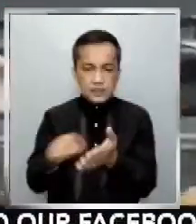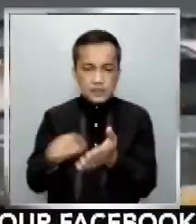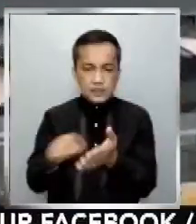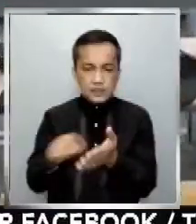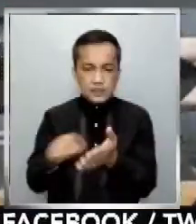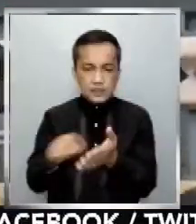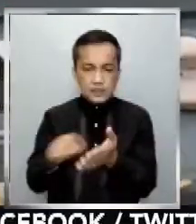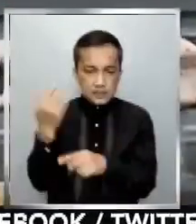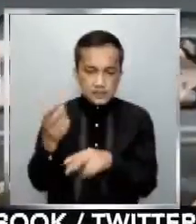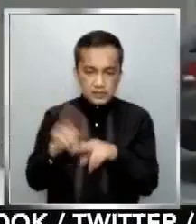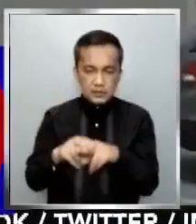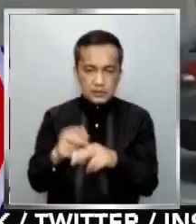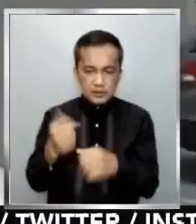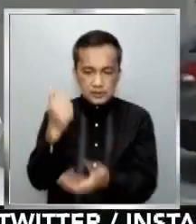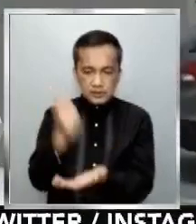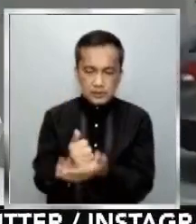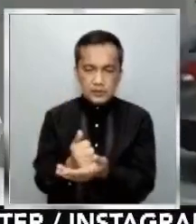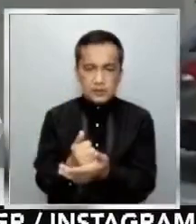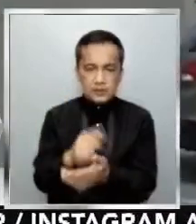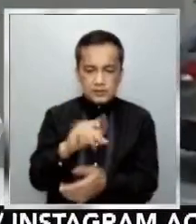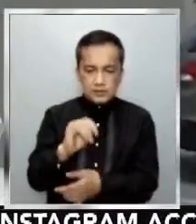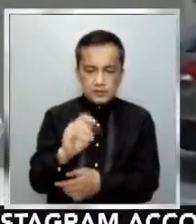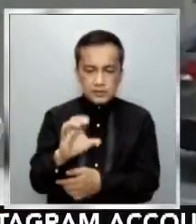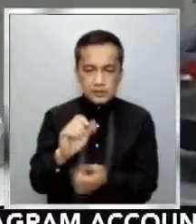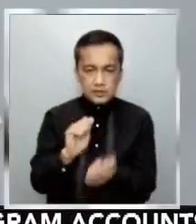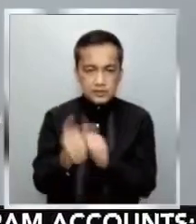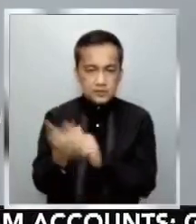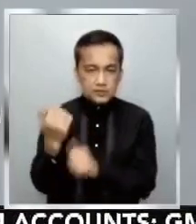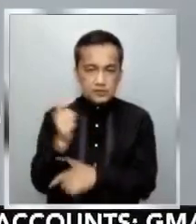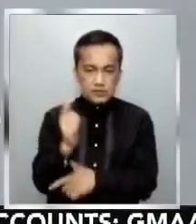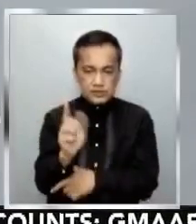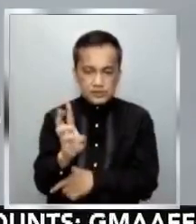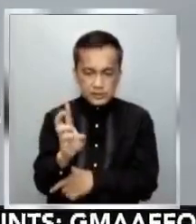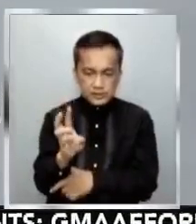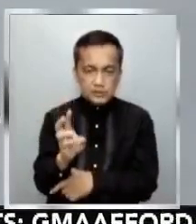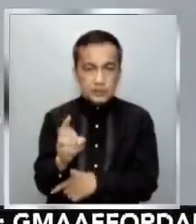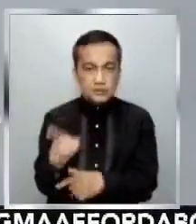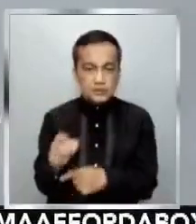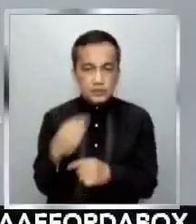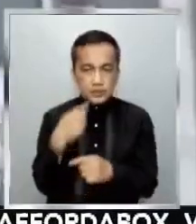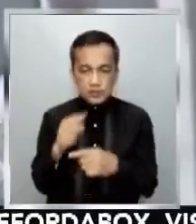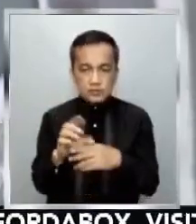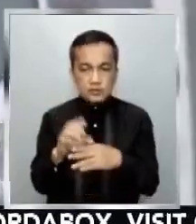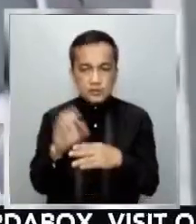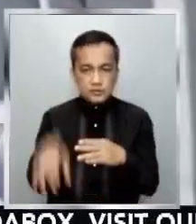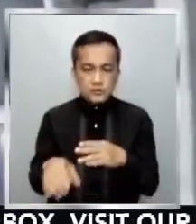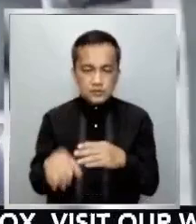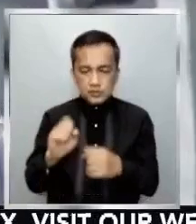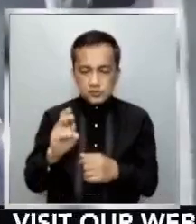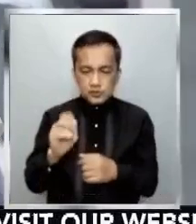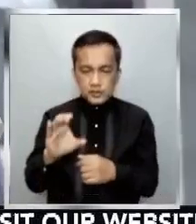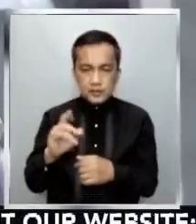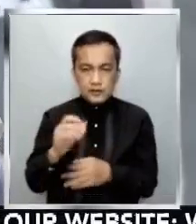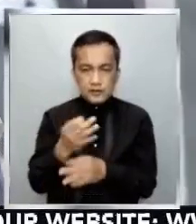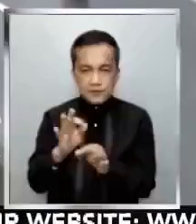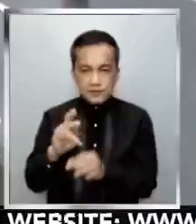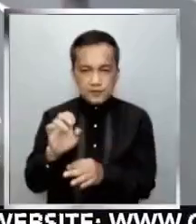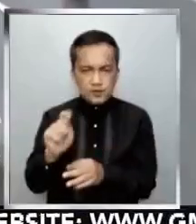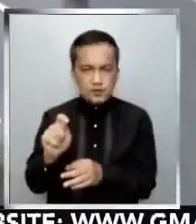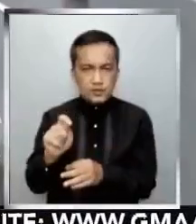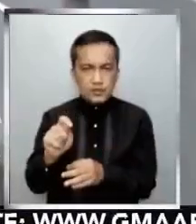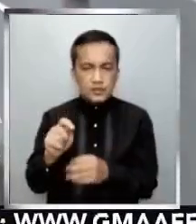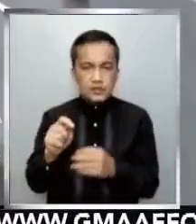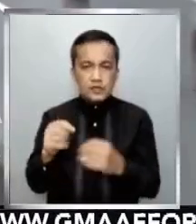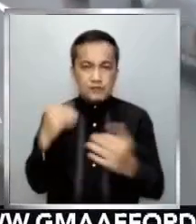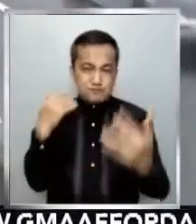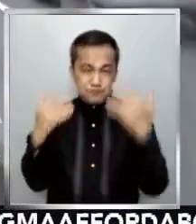sa inaprobang periodic adjustments noong 2016 at completion ng Subic Freeport Expressway noong 2021. Ang